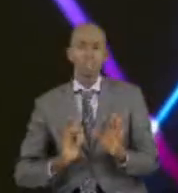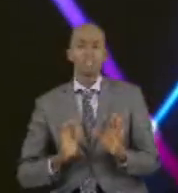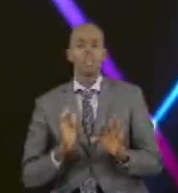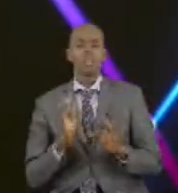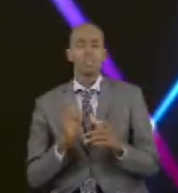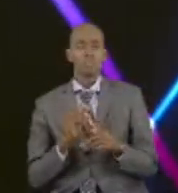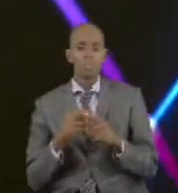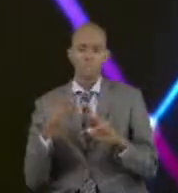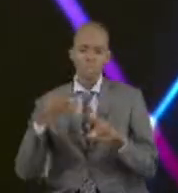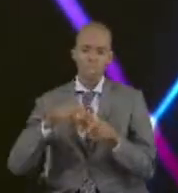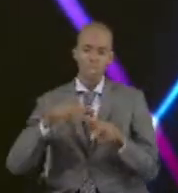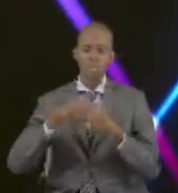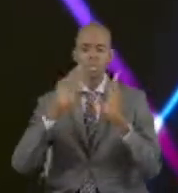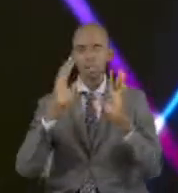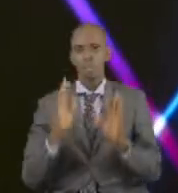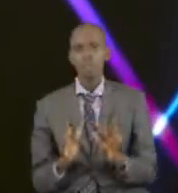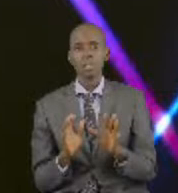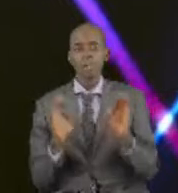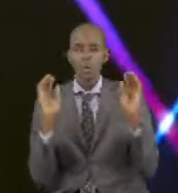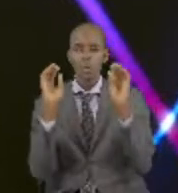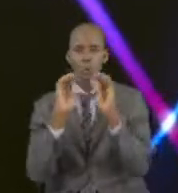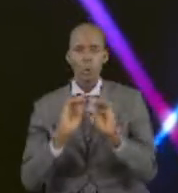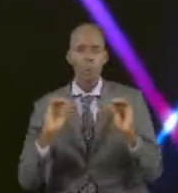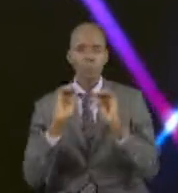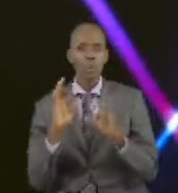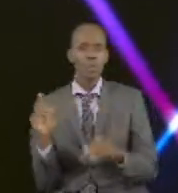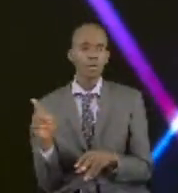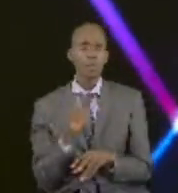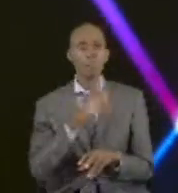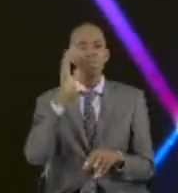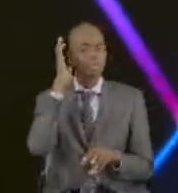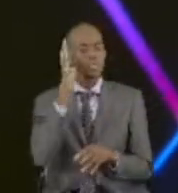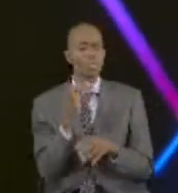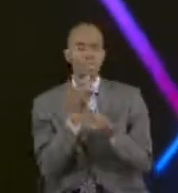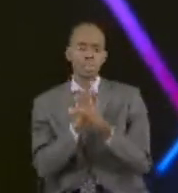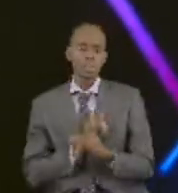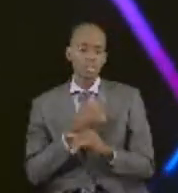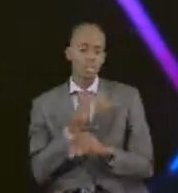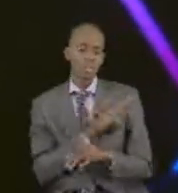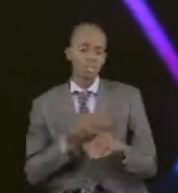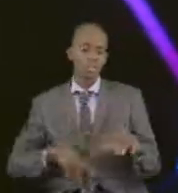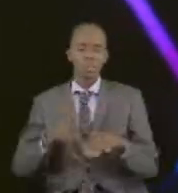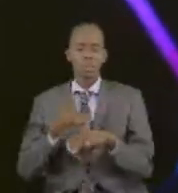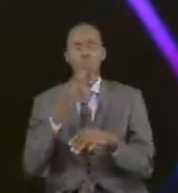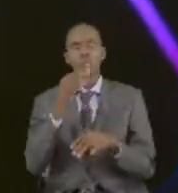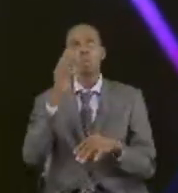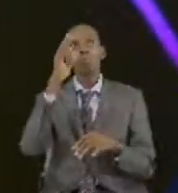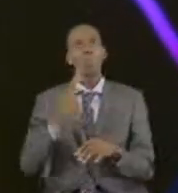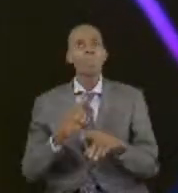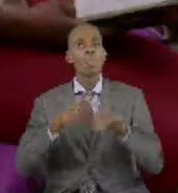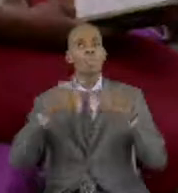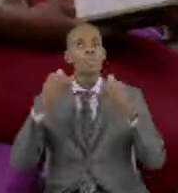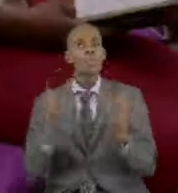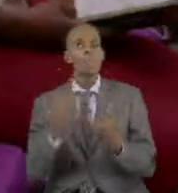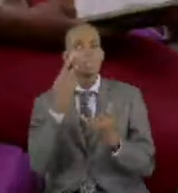outrageux, ni les ravisseurs, n'hériteront le royaume de Dieu. Mais